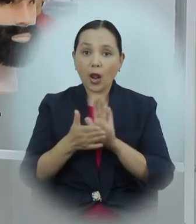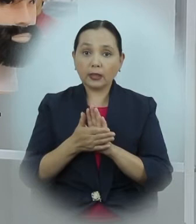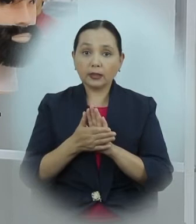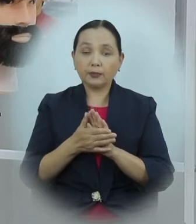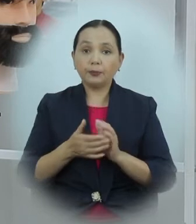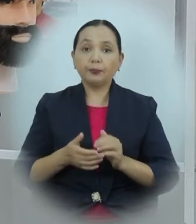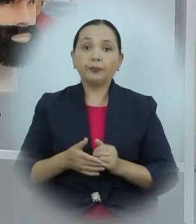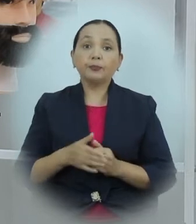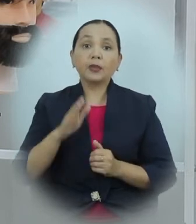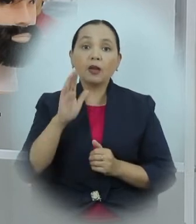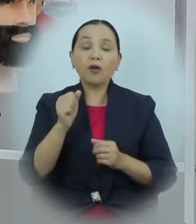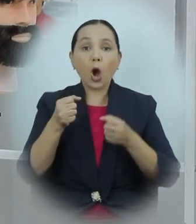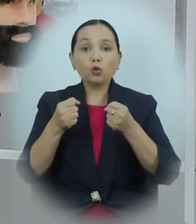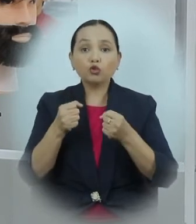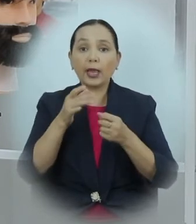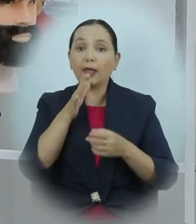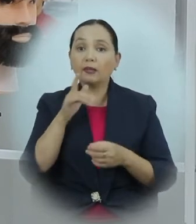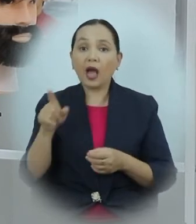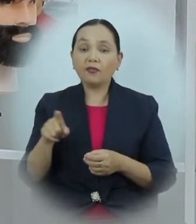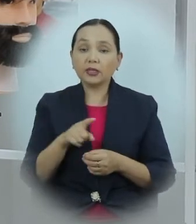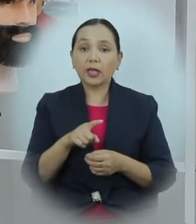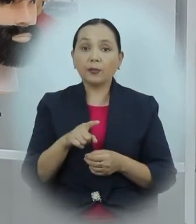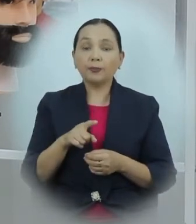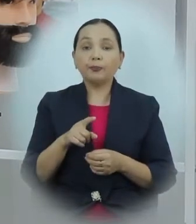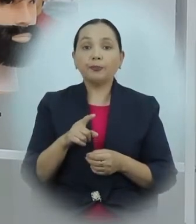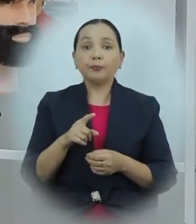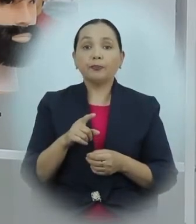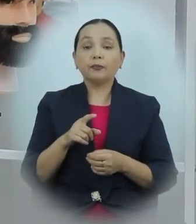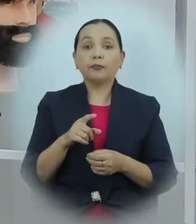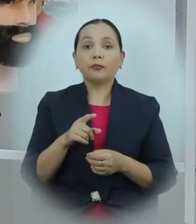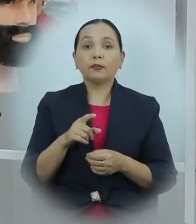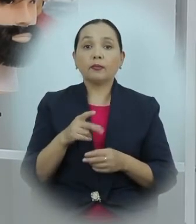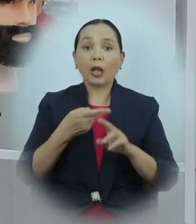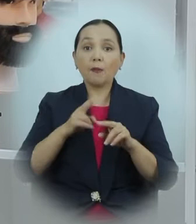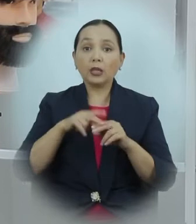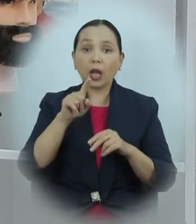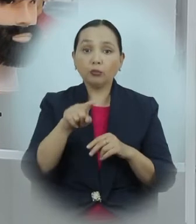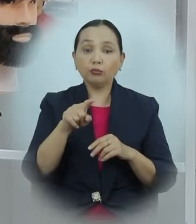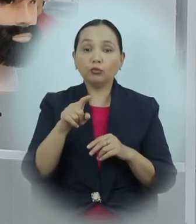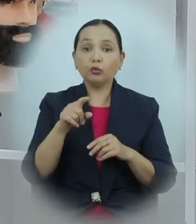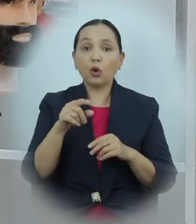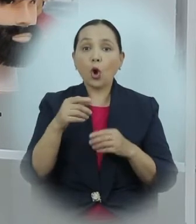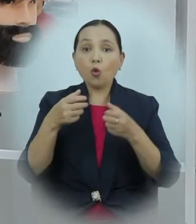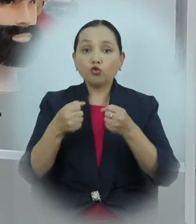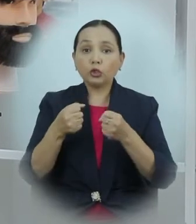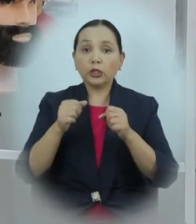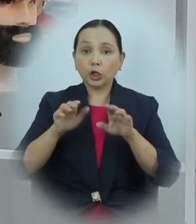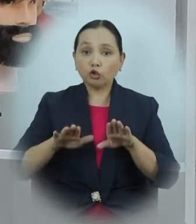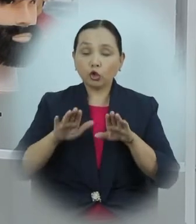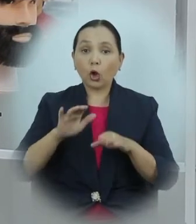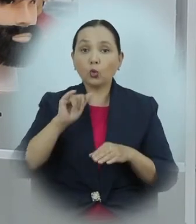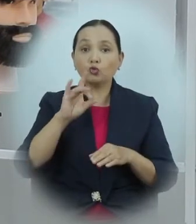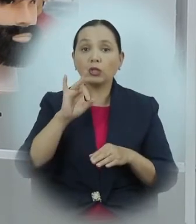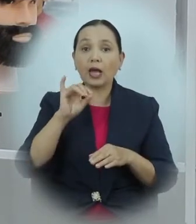Va ushlagan davrda, ya'ni tutqich deymiz, mana bu ushlaydigan joyimizda